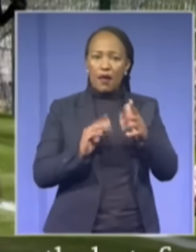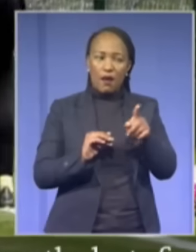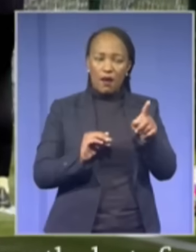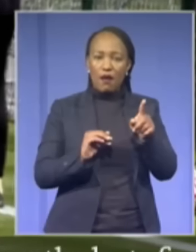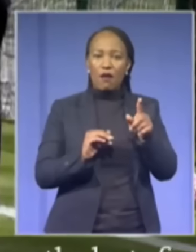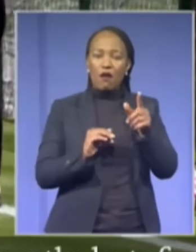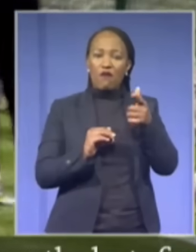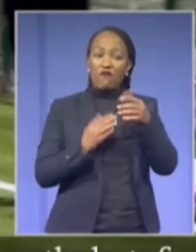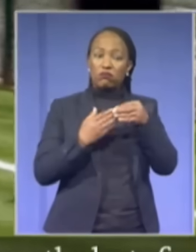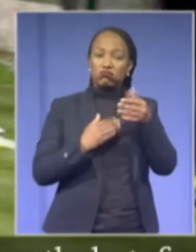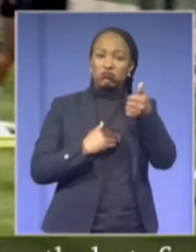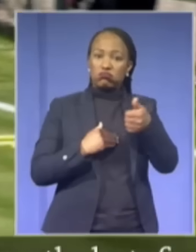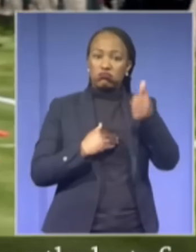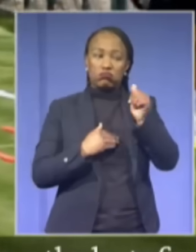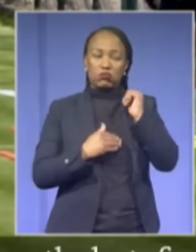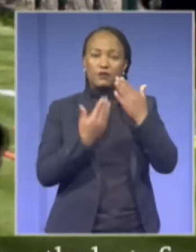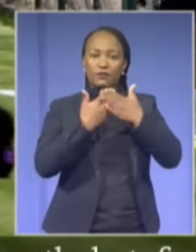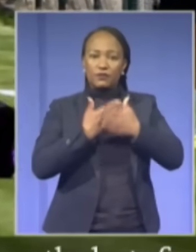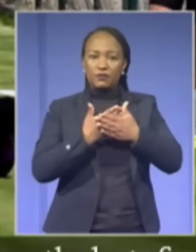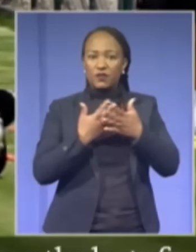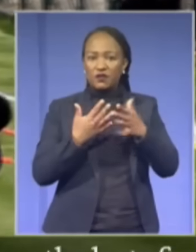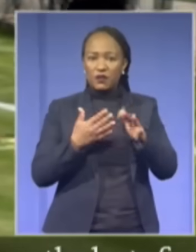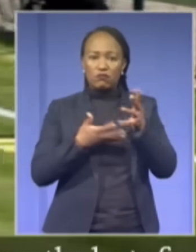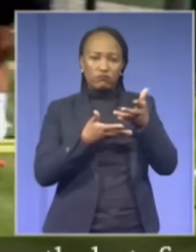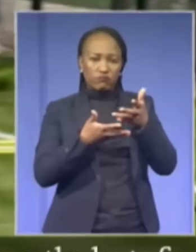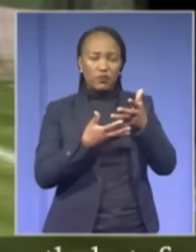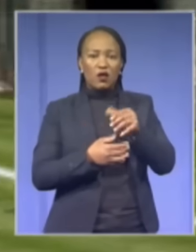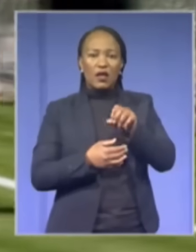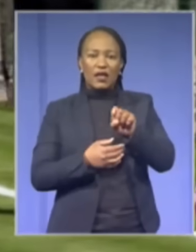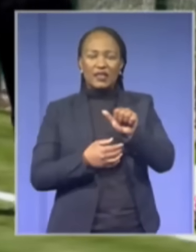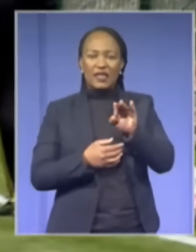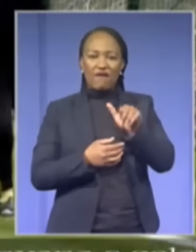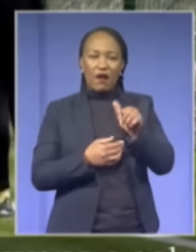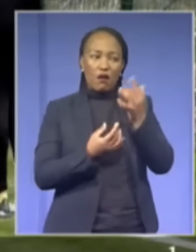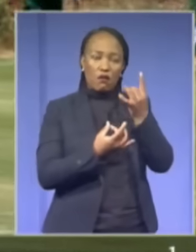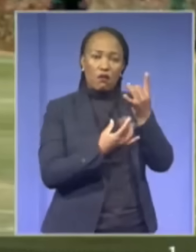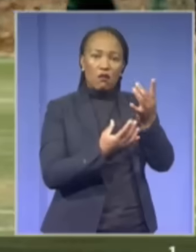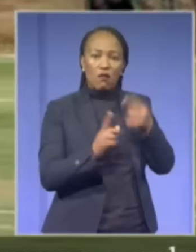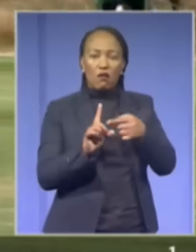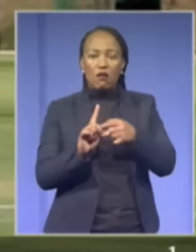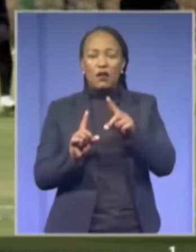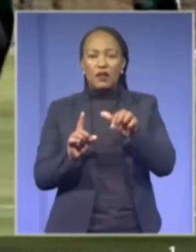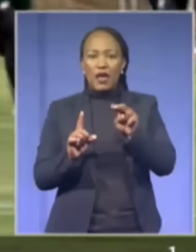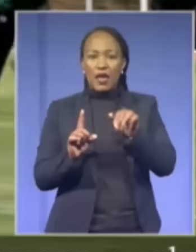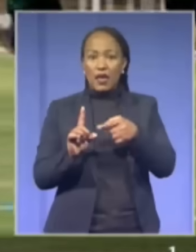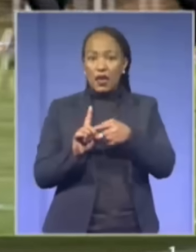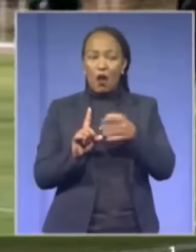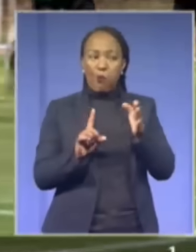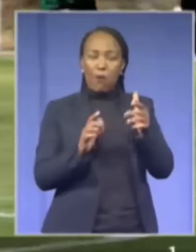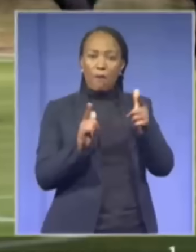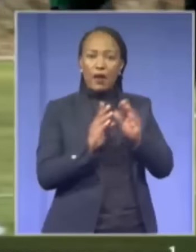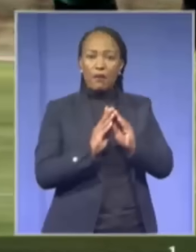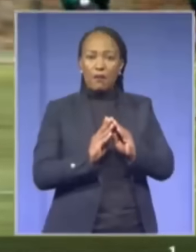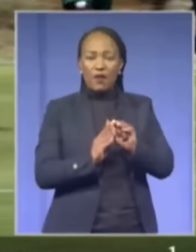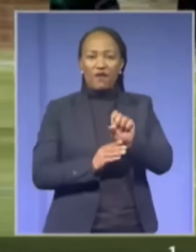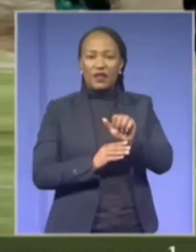sehlopha maabane Mathapameng fao pharele yeo ilego ya fetišwa go mopresidente wa SAFA Danny Jordan yo a tsenetšego kopano kgolo ya SAFA